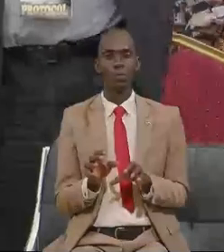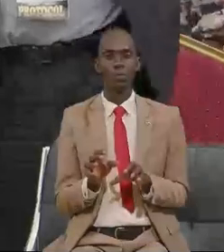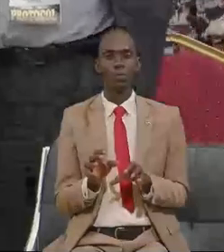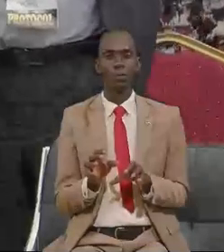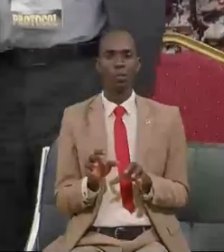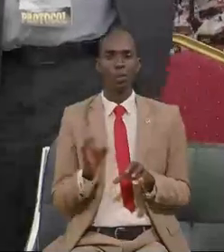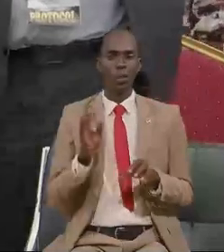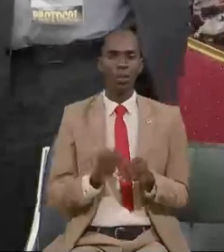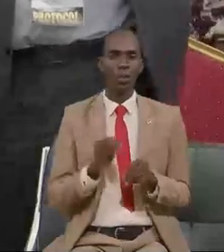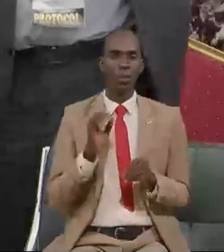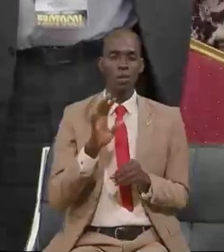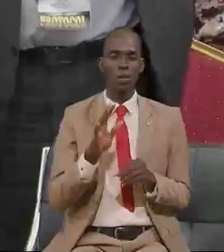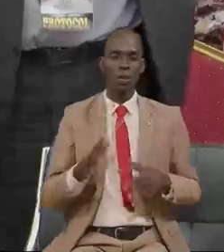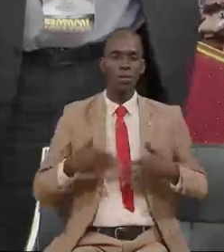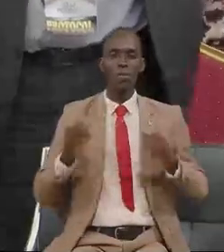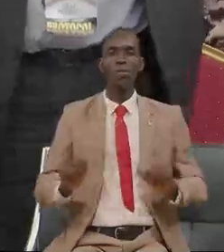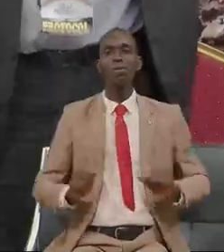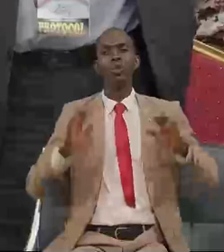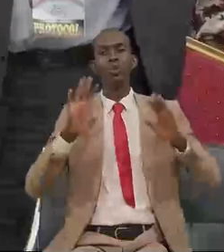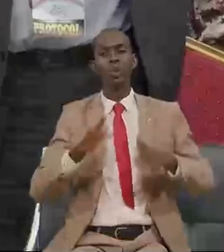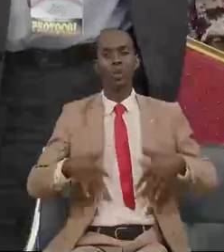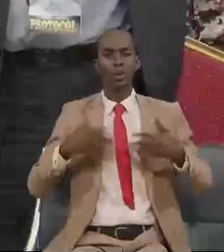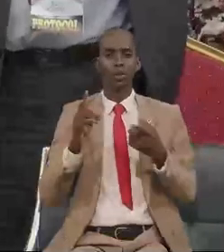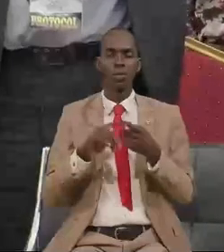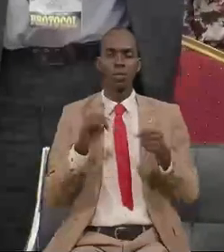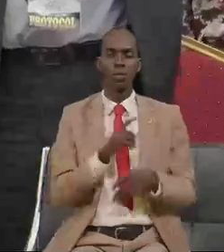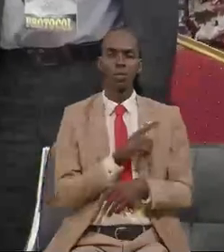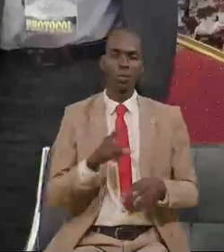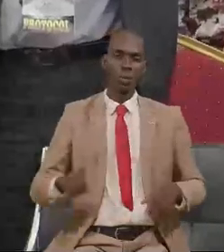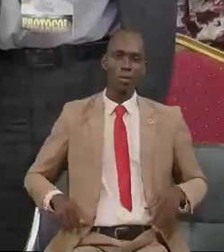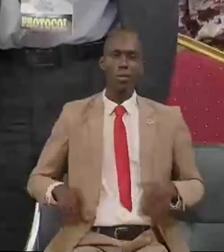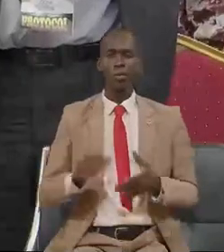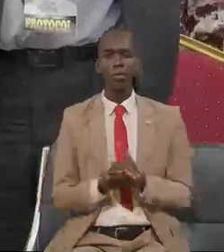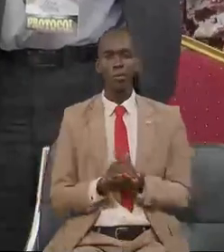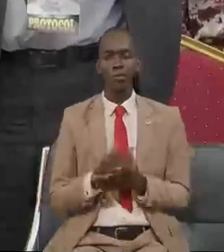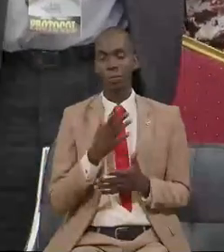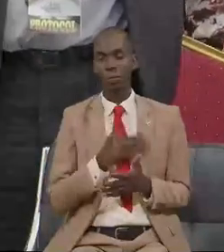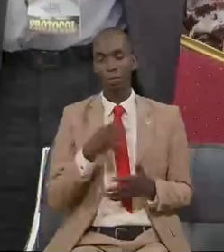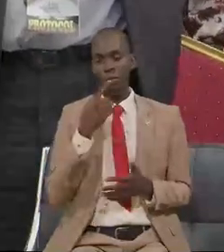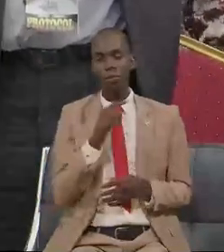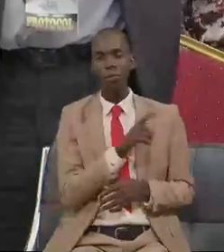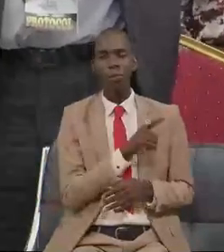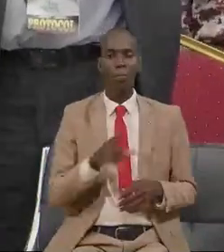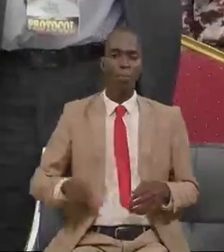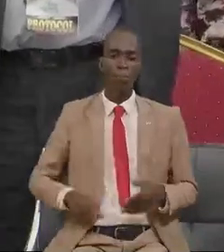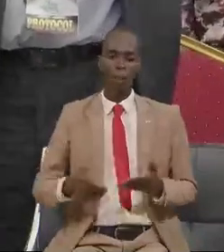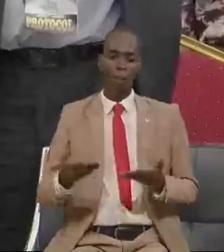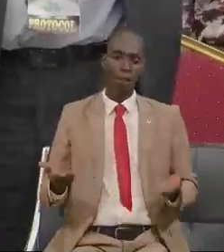Donne ta vie. Soumets ta vie au Seigneur. Et dis, Seigneur, me